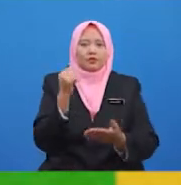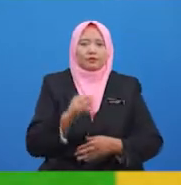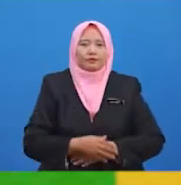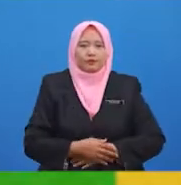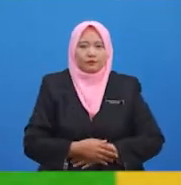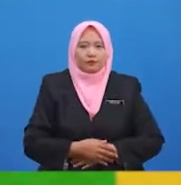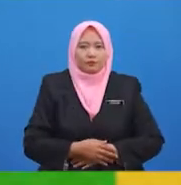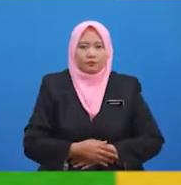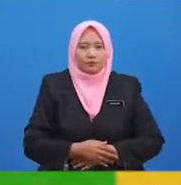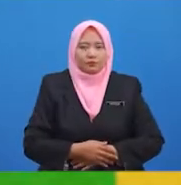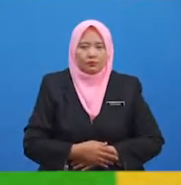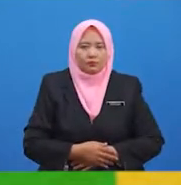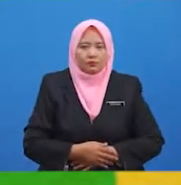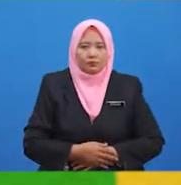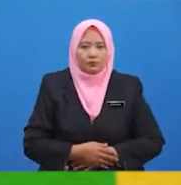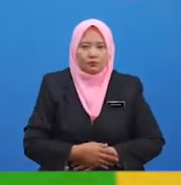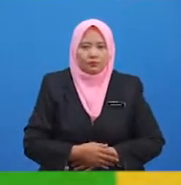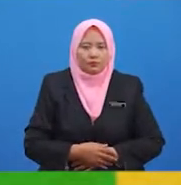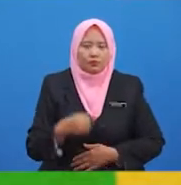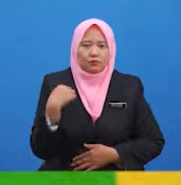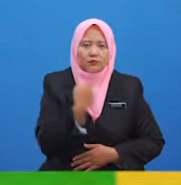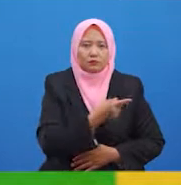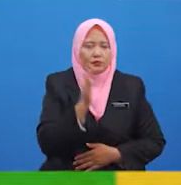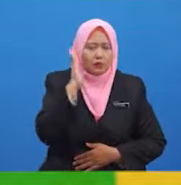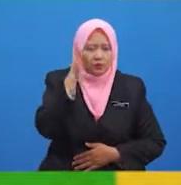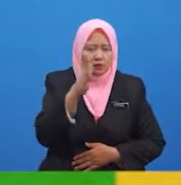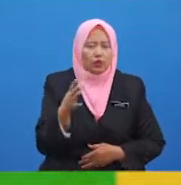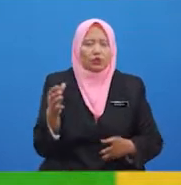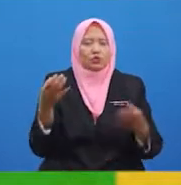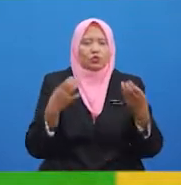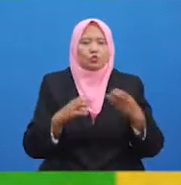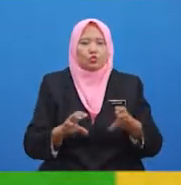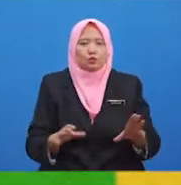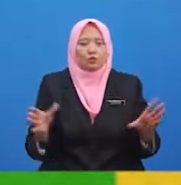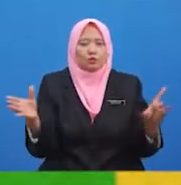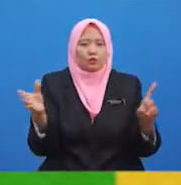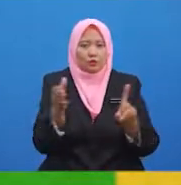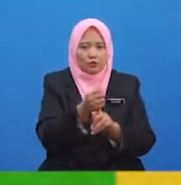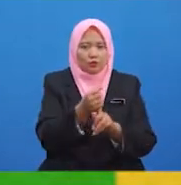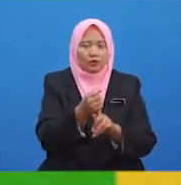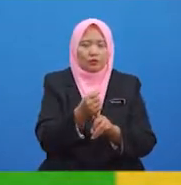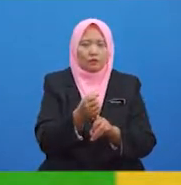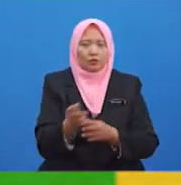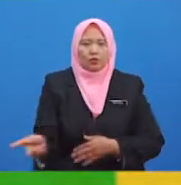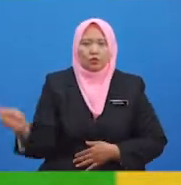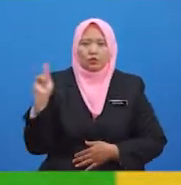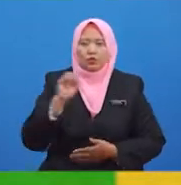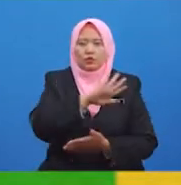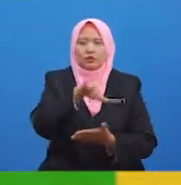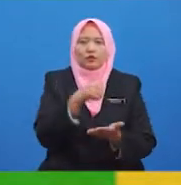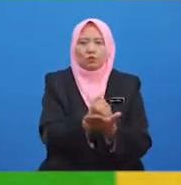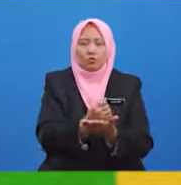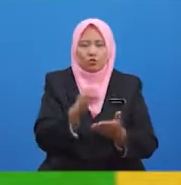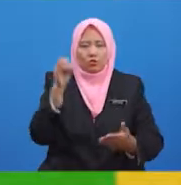ini, kita akan dapat menguasai semua objektif tersebut. Murid-murid yang